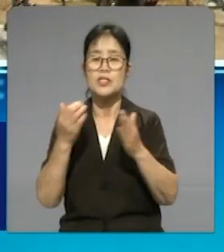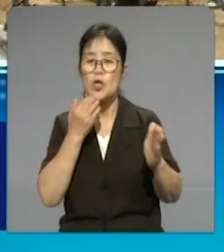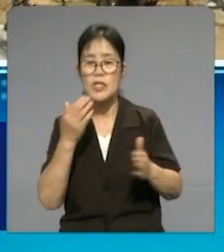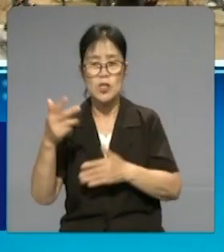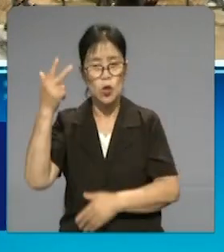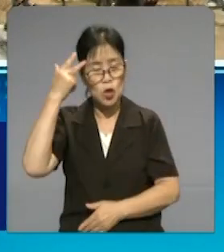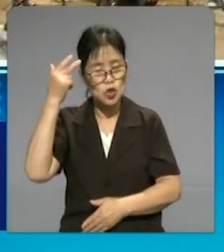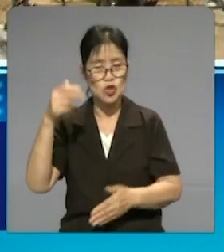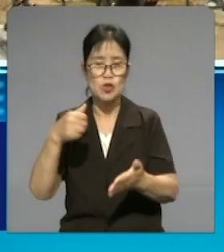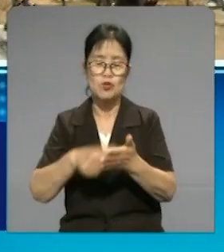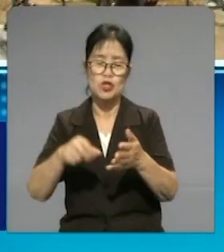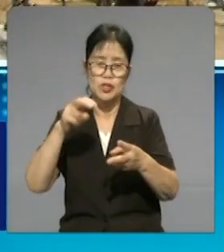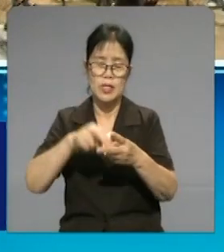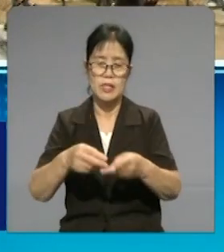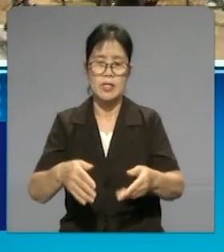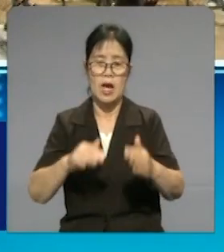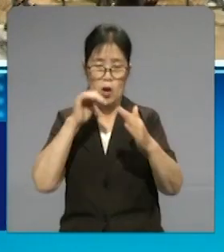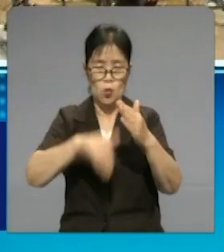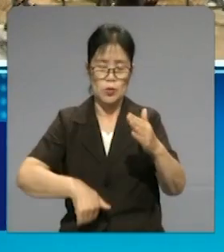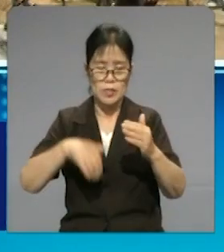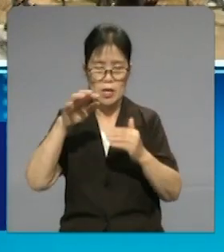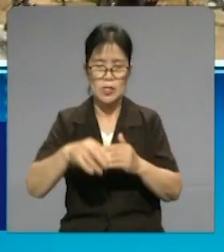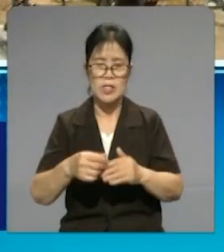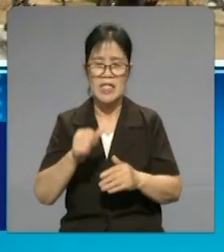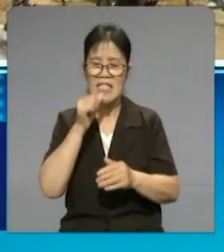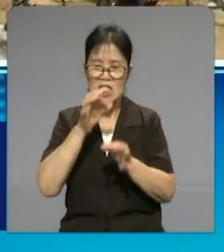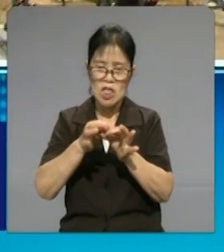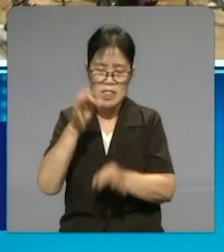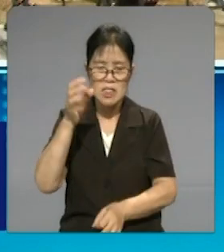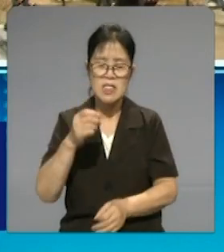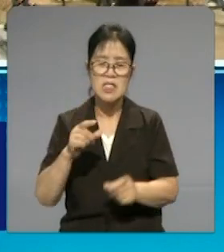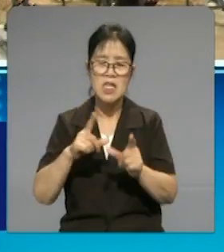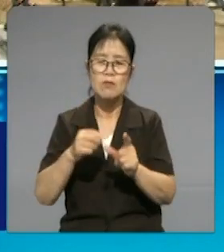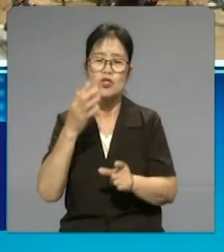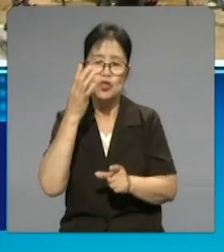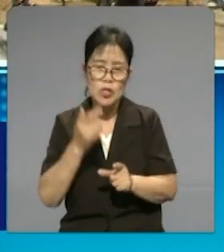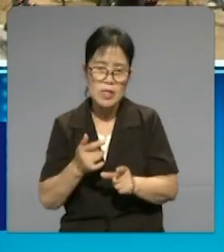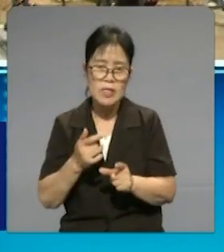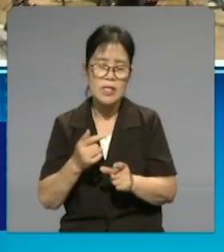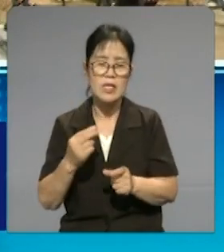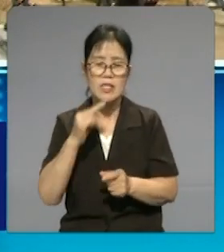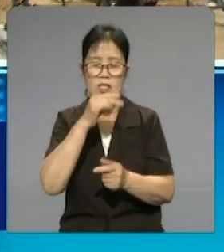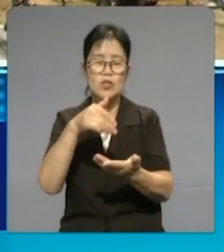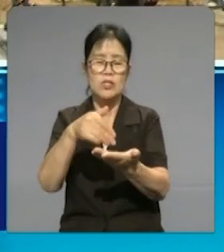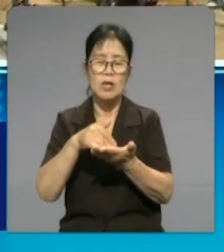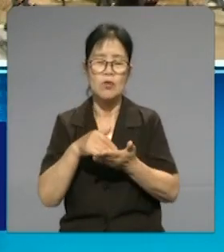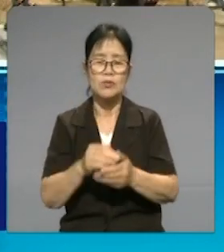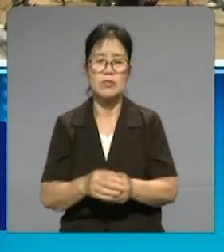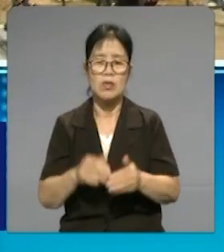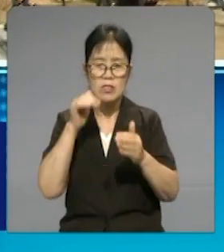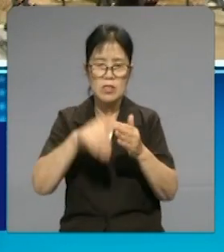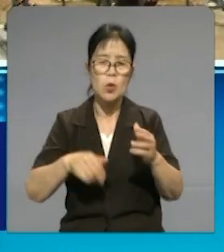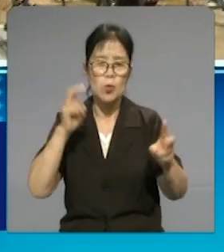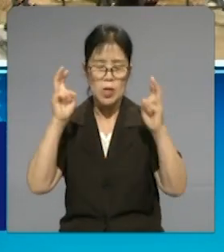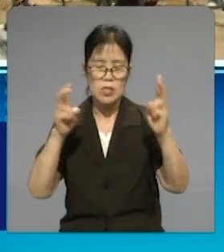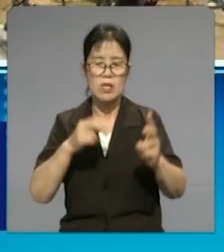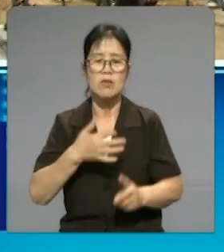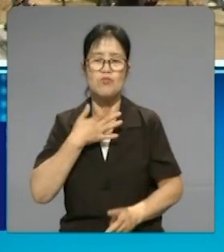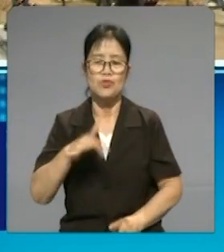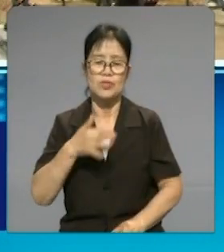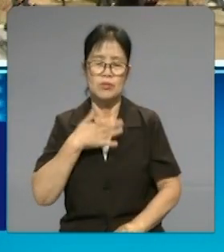경기도 여주시 물류센터 공사 현장에서 철근이 일부 누락됐다는 주장이 제기되고 있습니다 시공업체는 부인하고